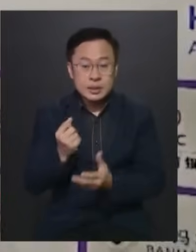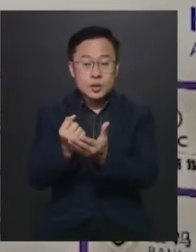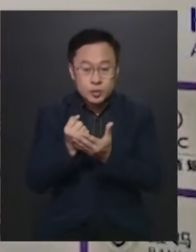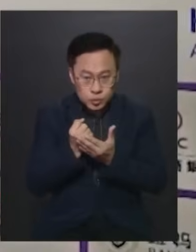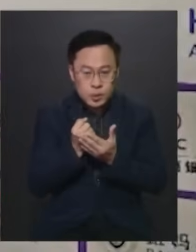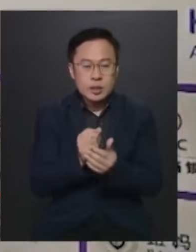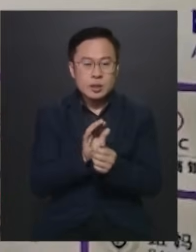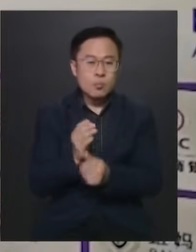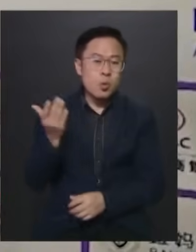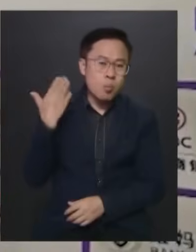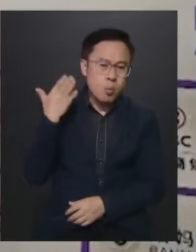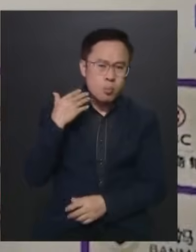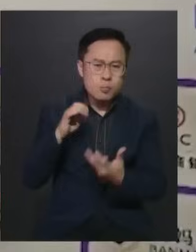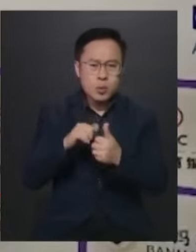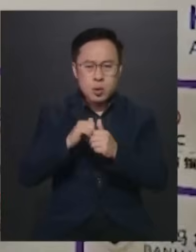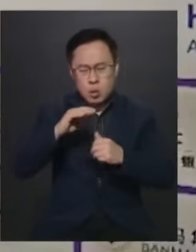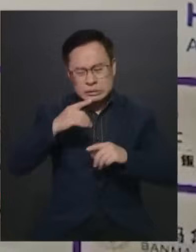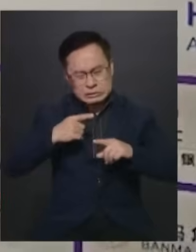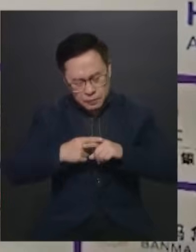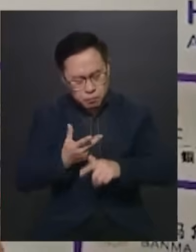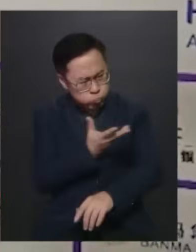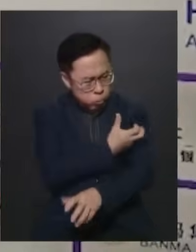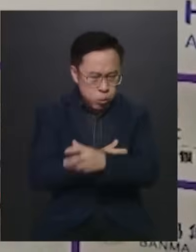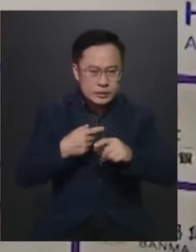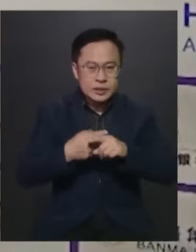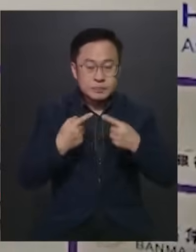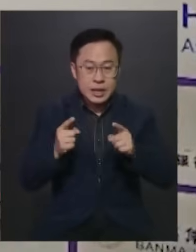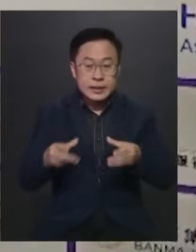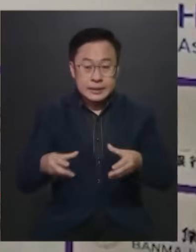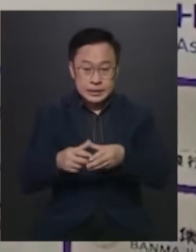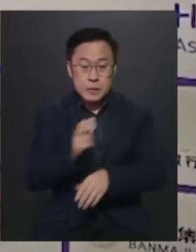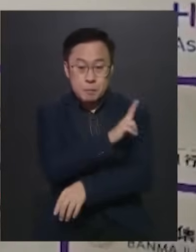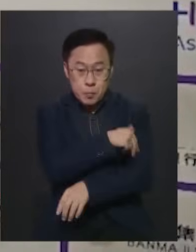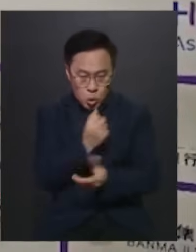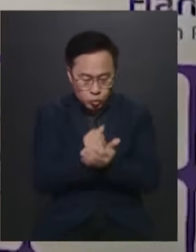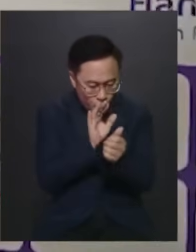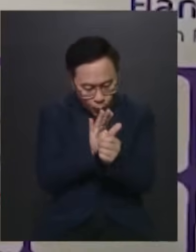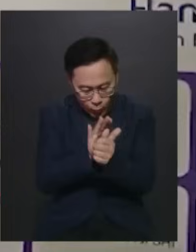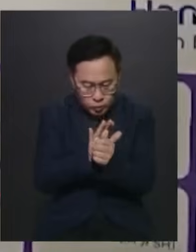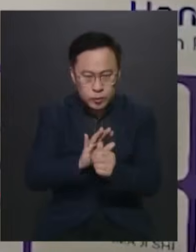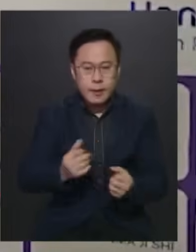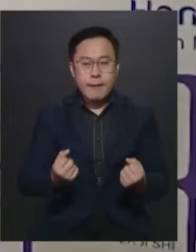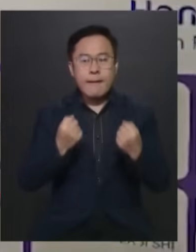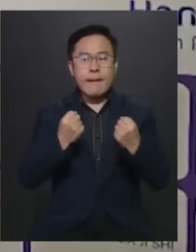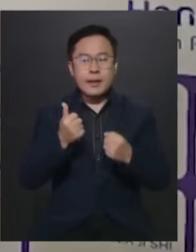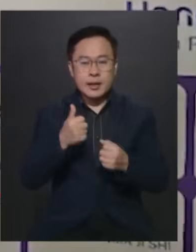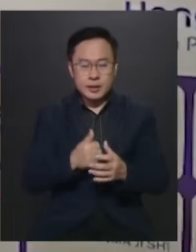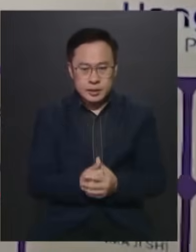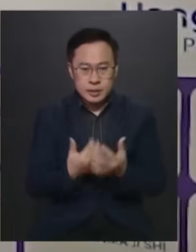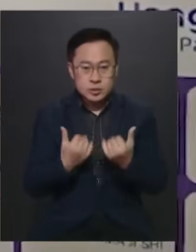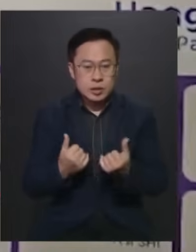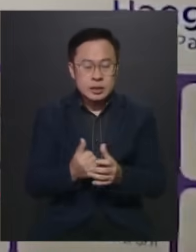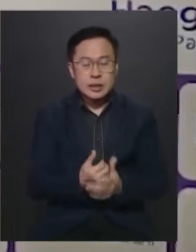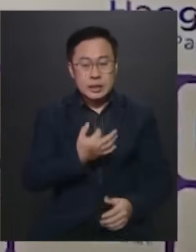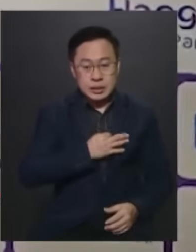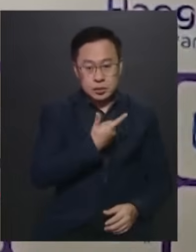ผมก่อนหน้านี้ผมบอกตรงๆว่าผมมีอาการบาดเจ็บมาแต่ก็แต่ก็ปรับอ่ารักษารักษาจนแข่งขันร่วมแข่งขันได้ 3เหรียญทองผมไม่การันตีดีกว่าแต่ว่า